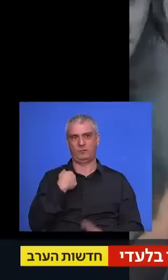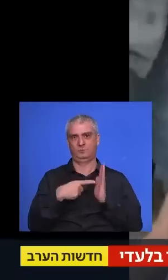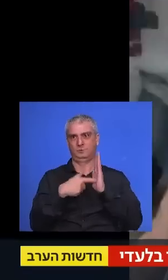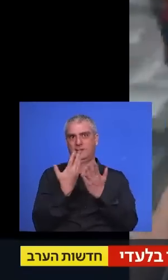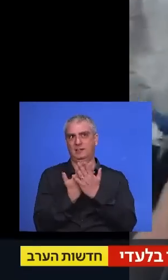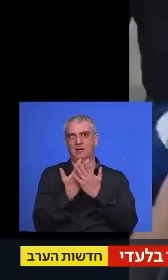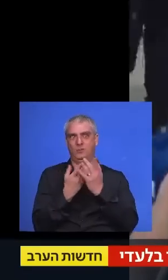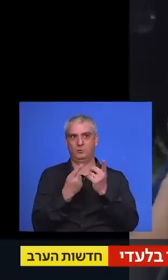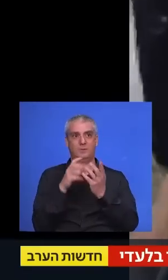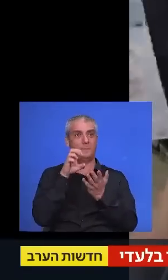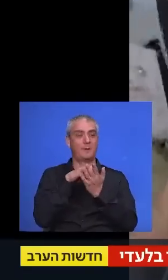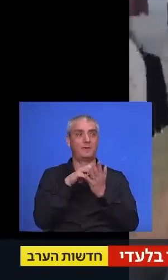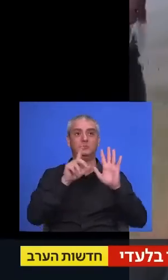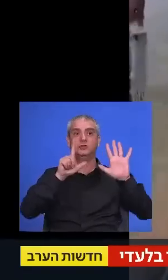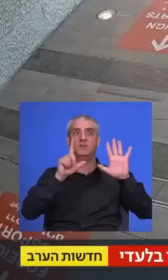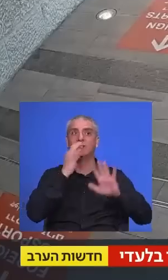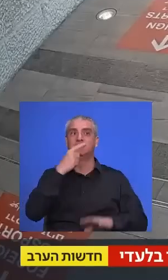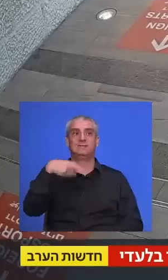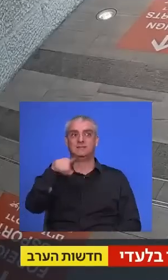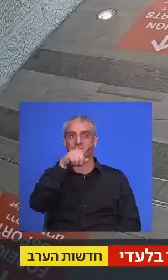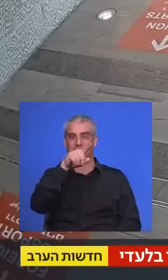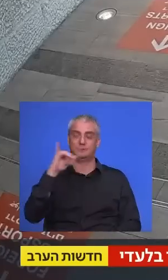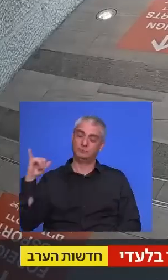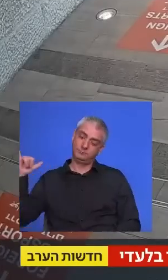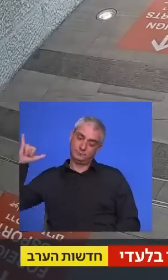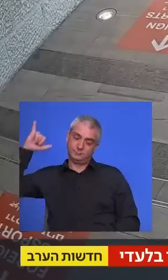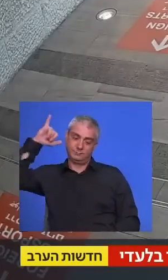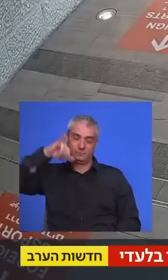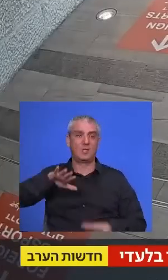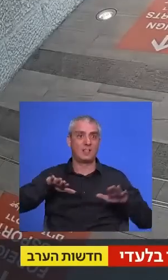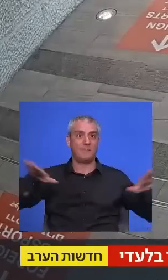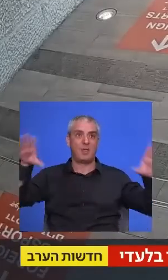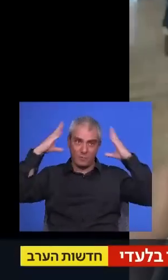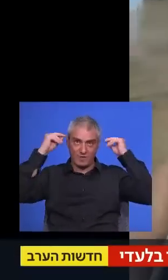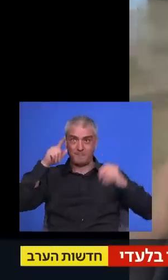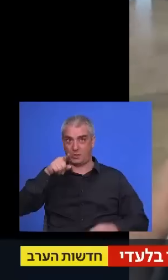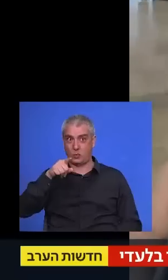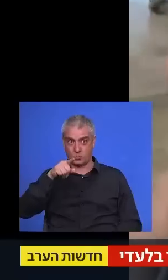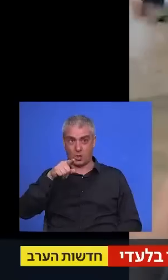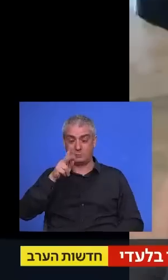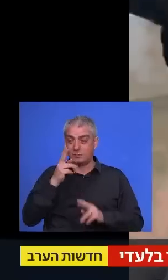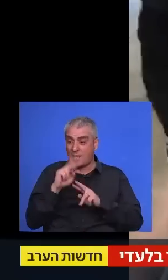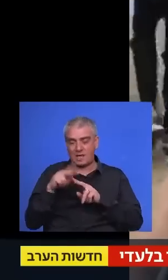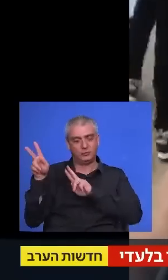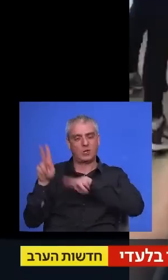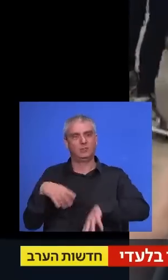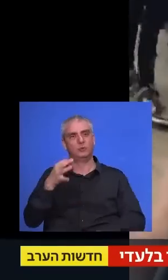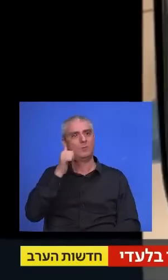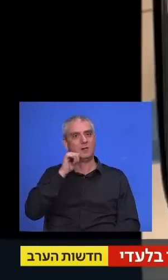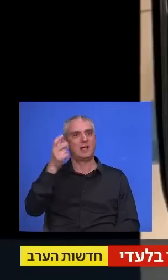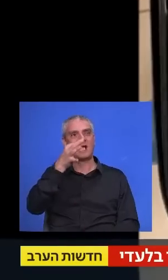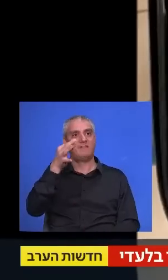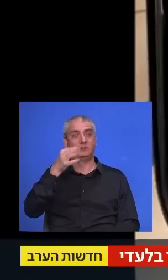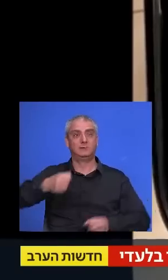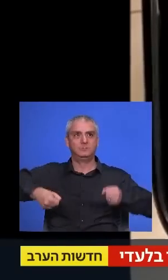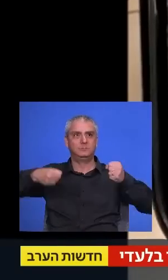הזה שבמרכזו שבעת הצעירים כאן נוחתים בנמל התעופה בן גוריון, רגע אחרי שחזרו מקפריסין